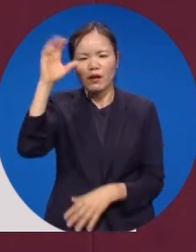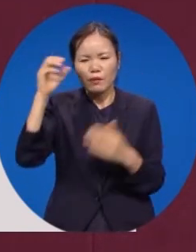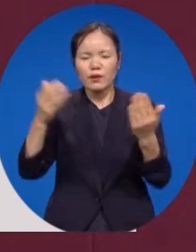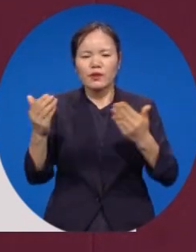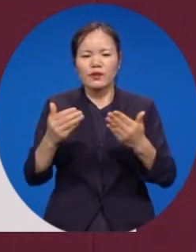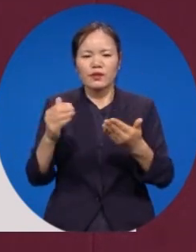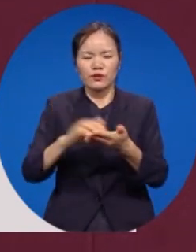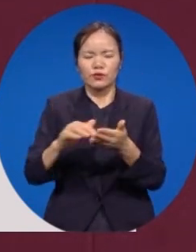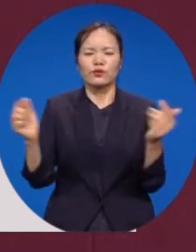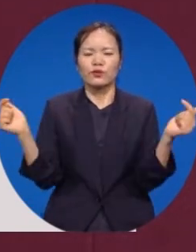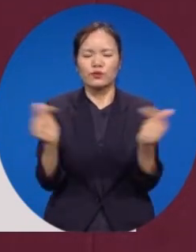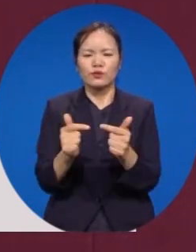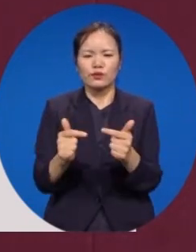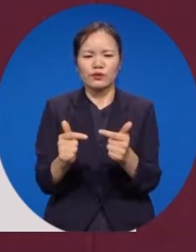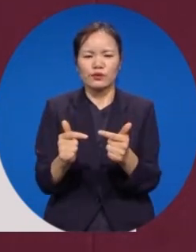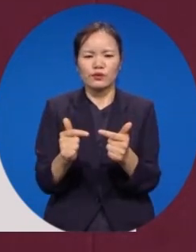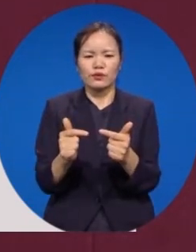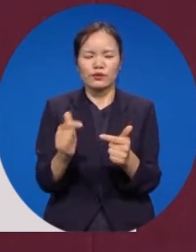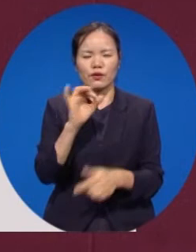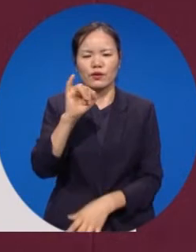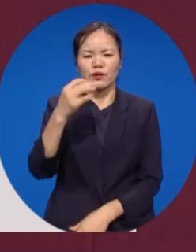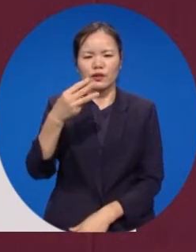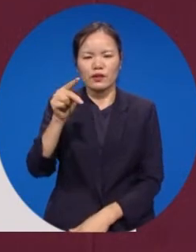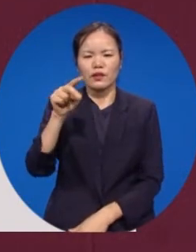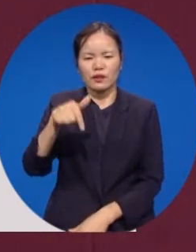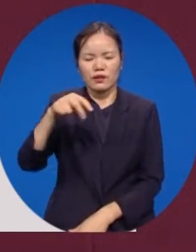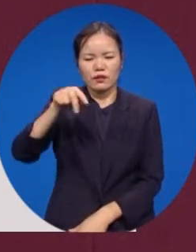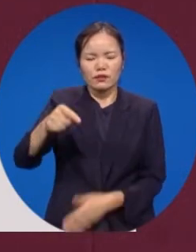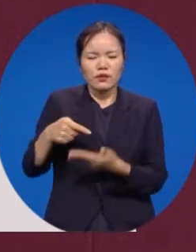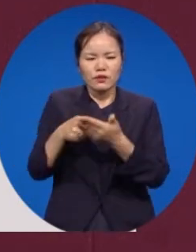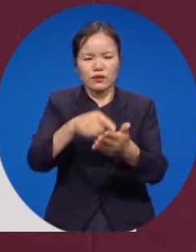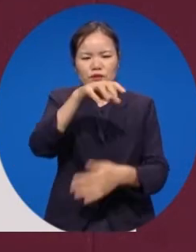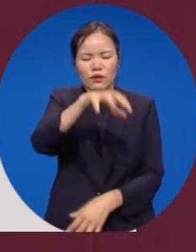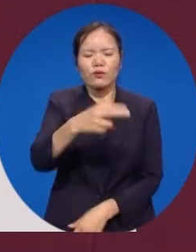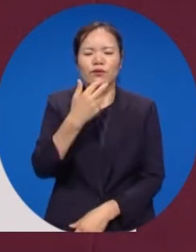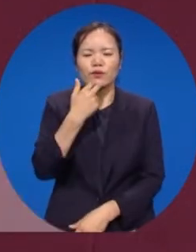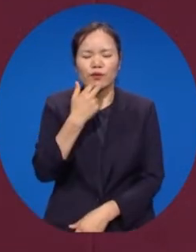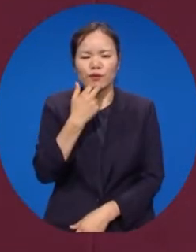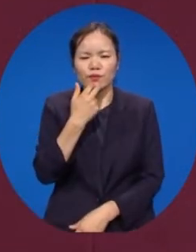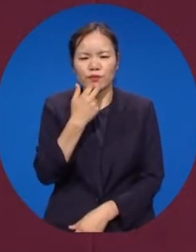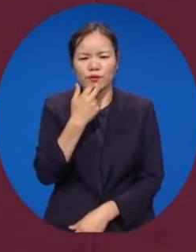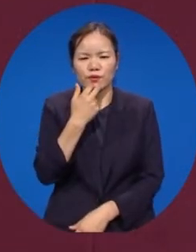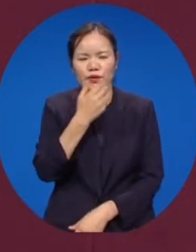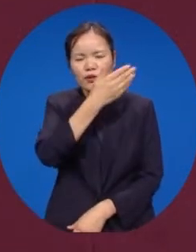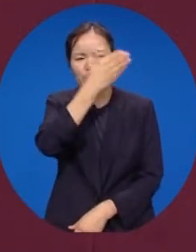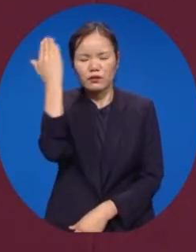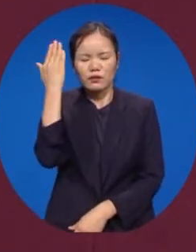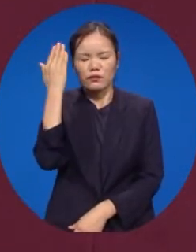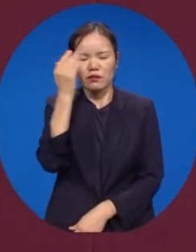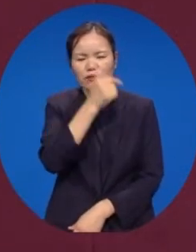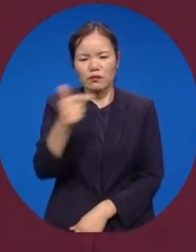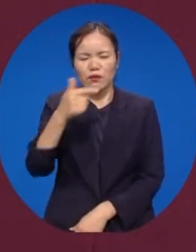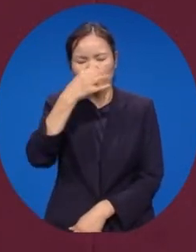없어지고 이력서 낼 기업도 사라지는 현실 앞에서 청년들은 막막하기만 합니다.